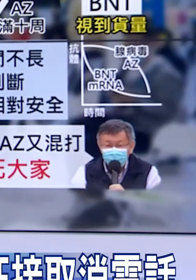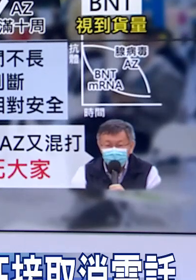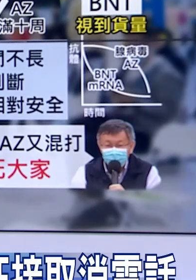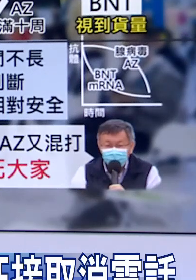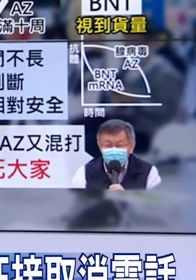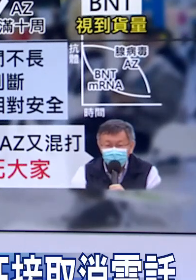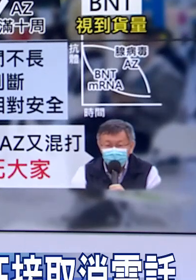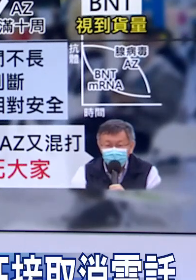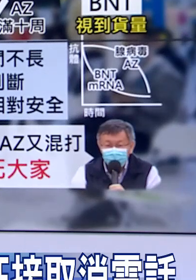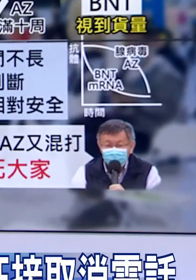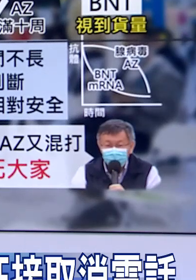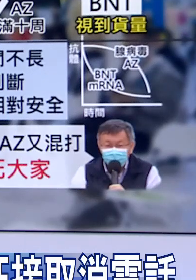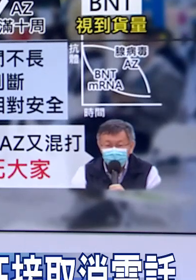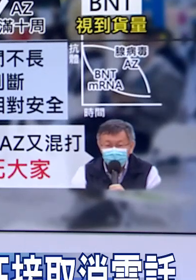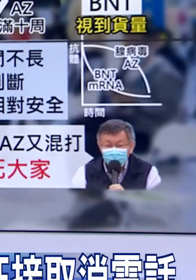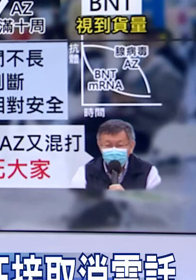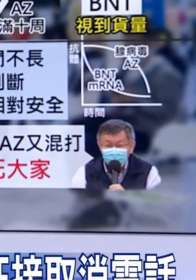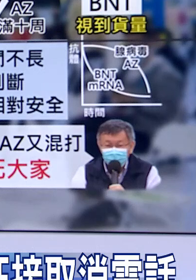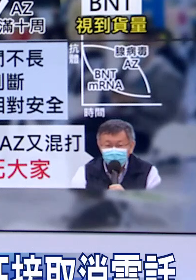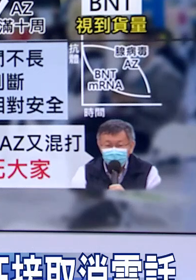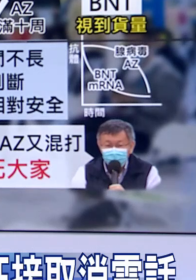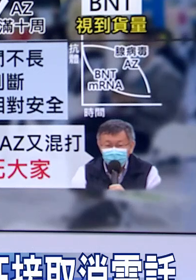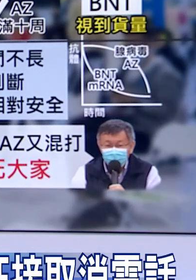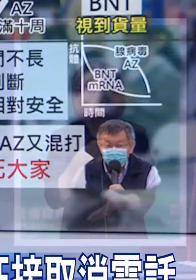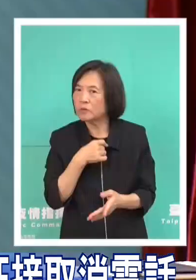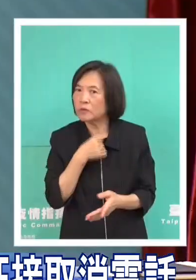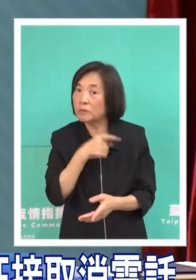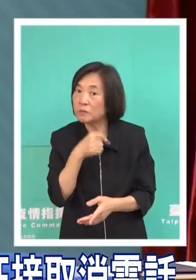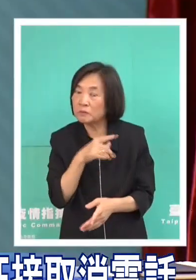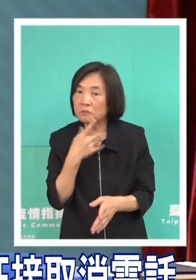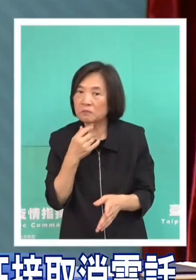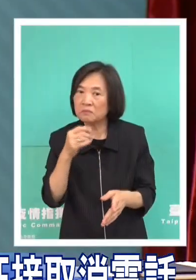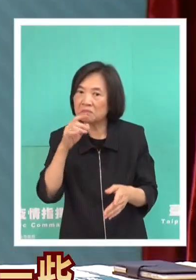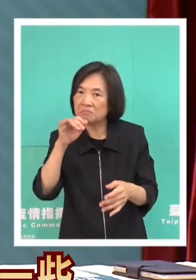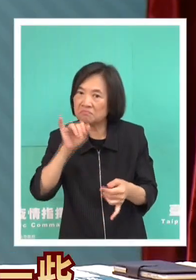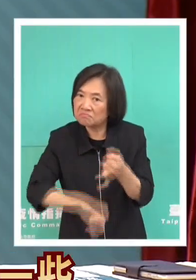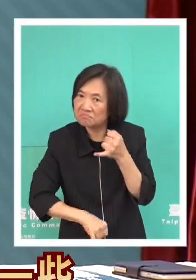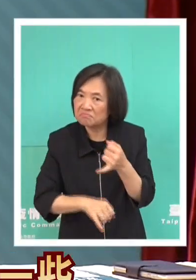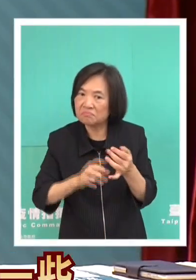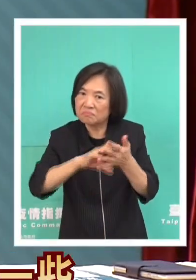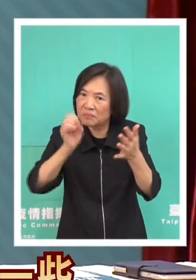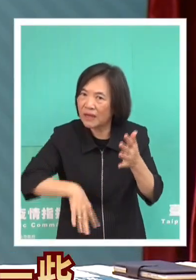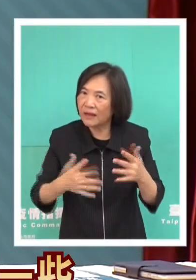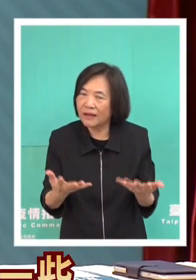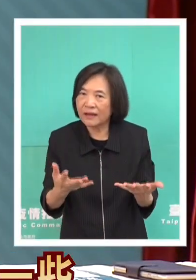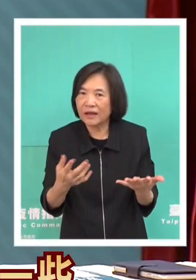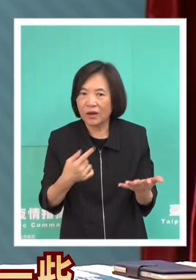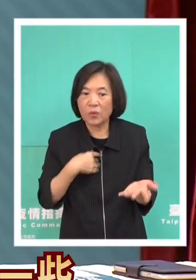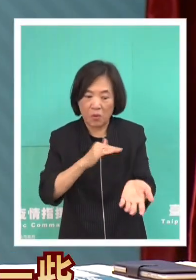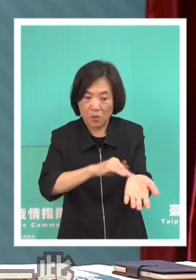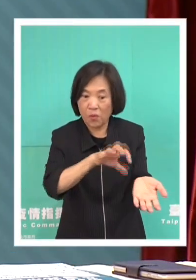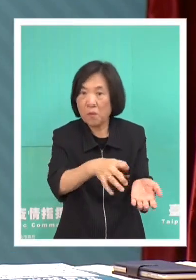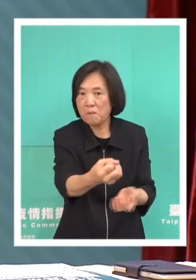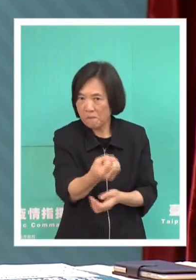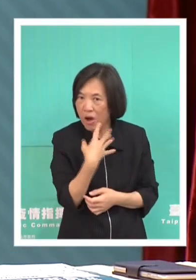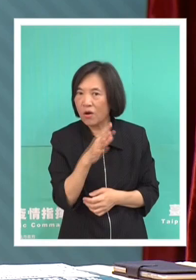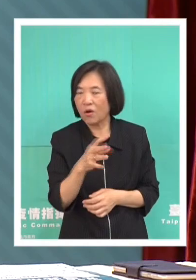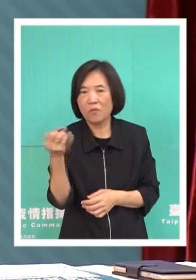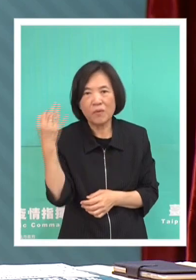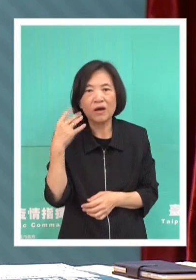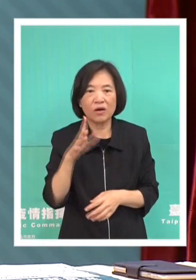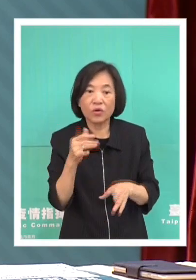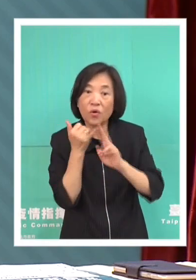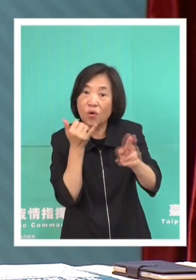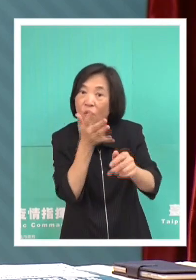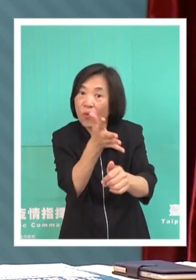消打 AZ， 就怕引发弃打潮。 我们从医院方也听到了一些来打